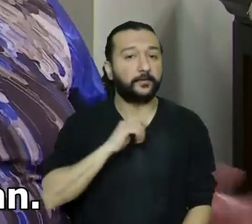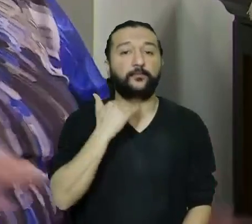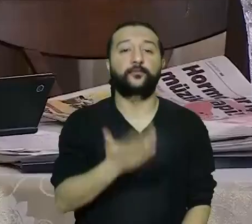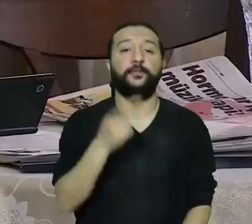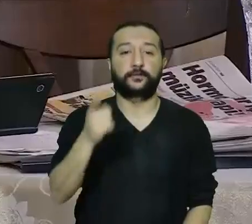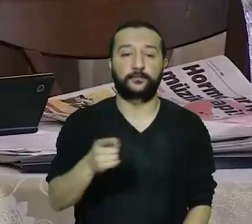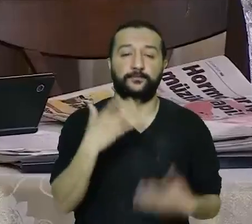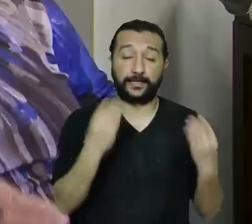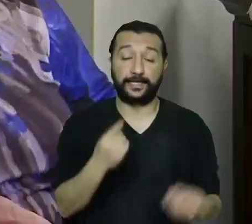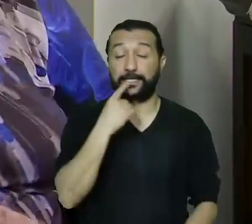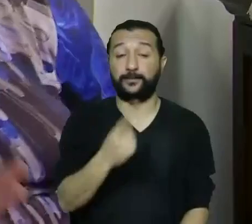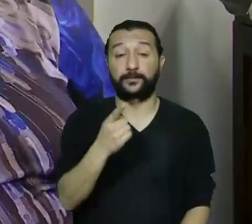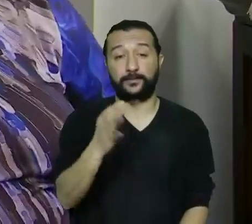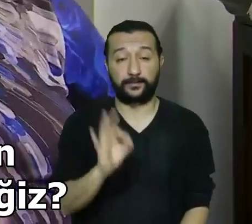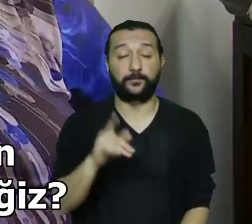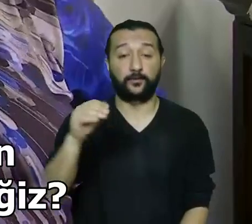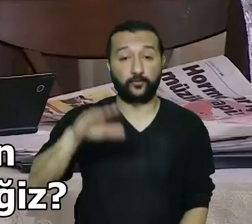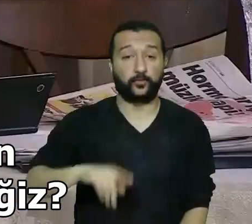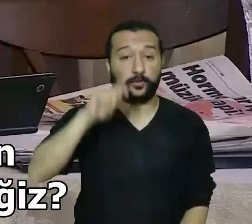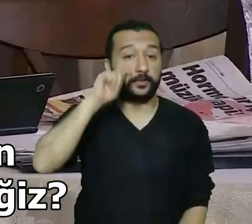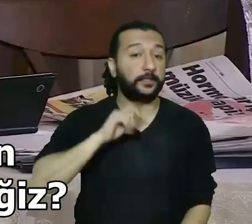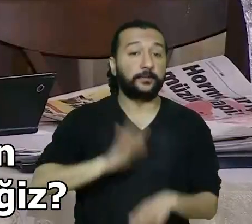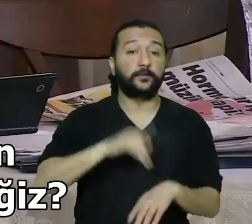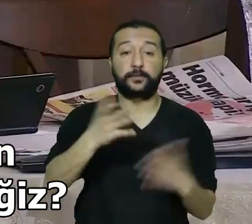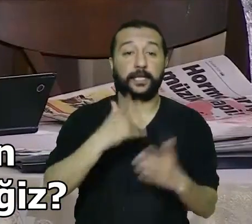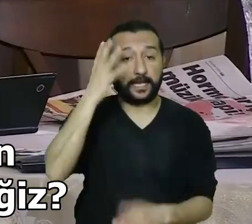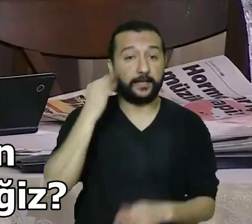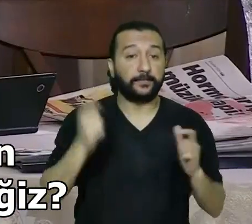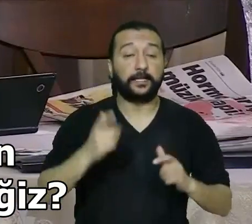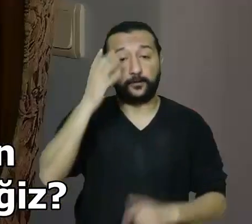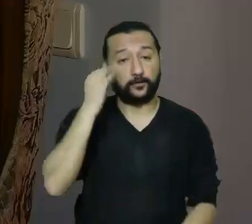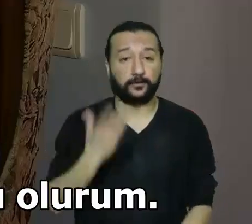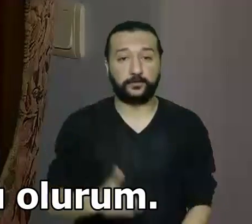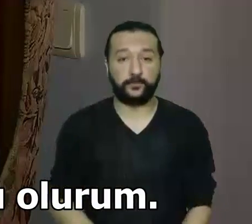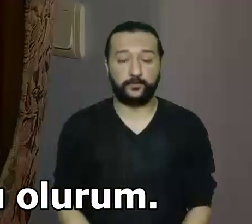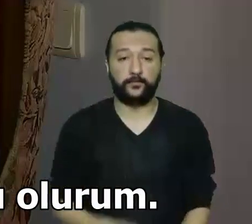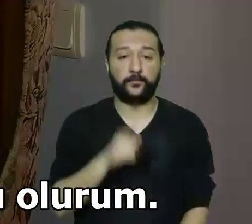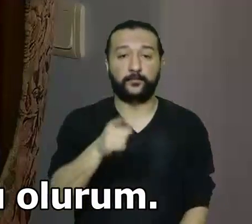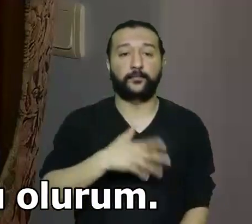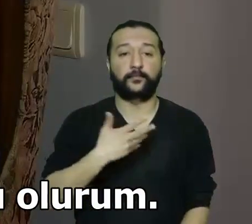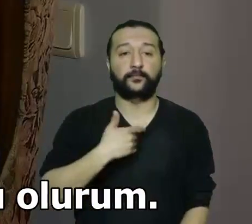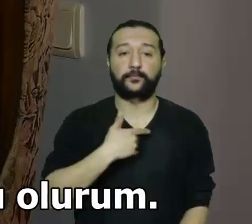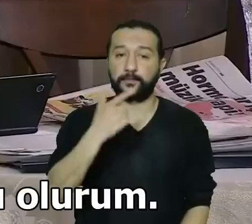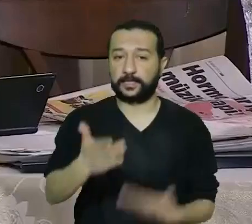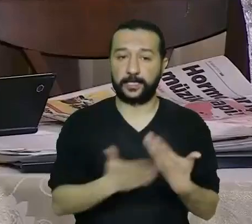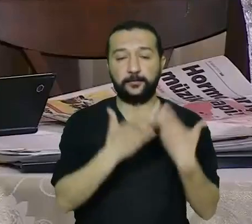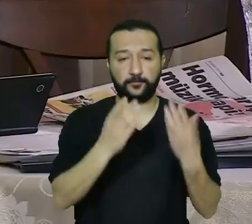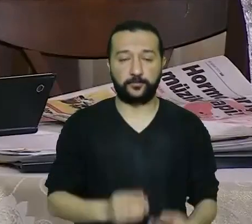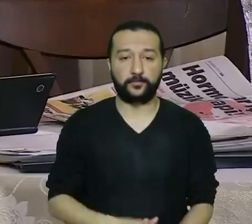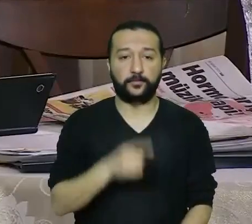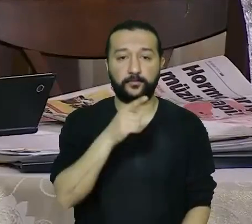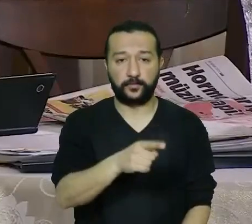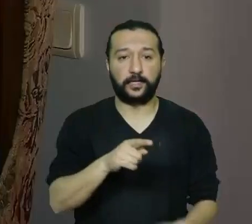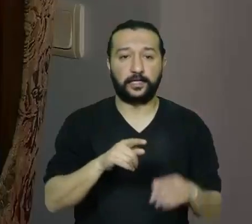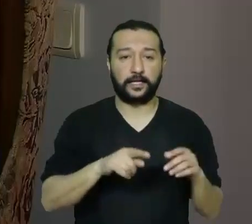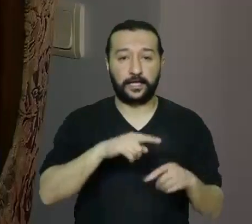bizim oğlan. Ha, iyi ki söyledin. Tabii mahcup etmeyelim de bunun anlamını nereden öğreneceğiz, nasıl öğreneceğiz? Merak etmeyin, ben size yardımcı olurum. Bu